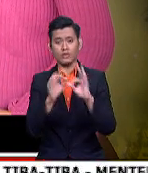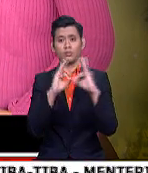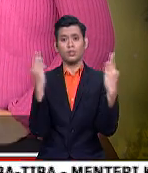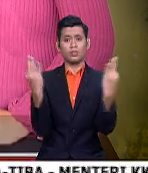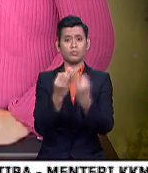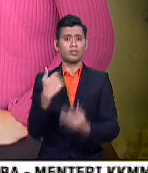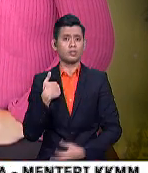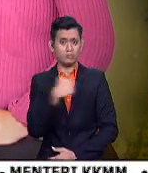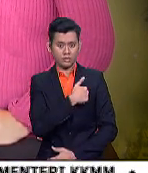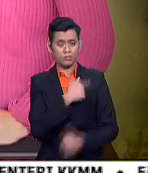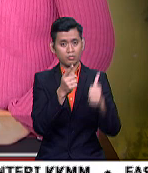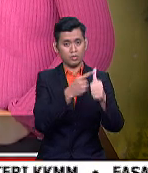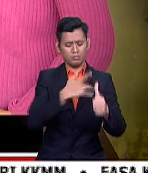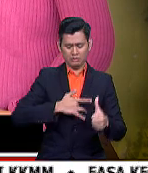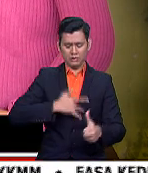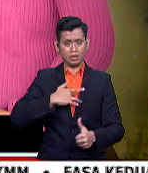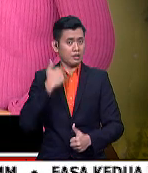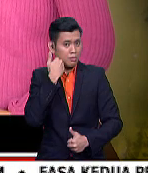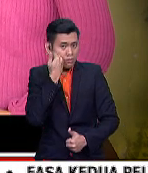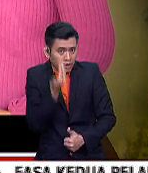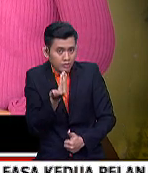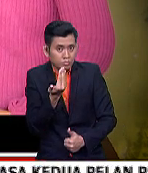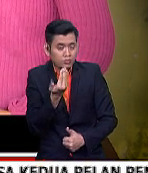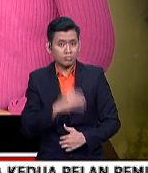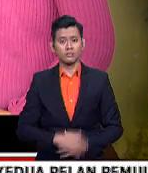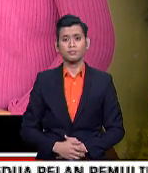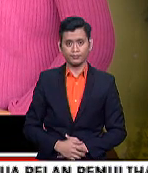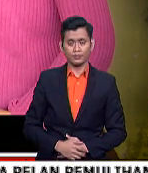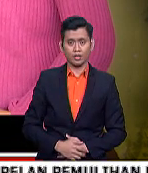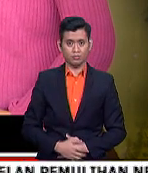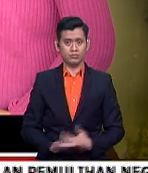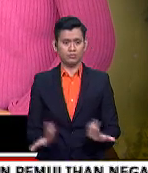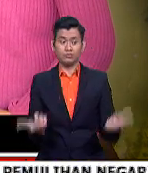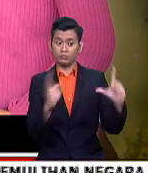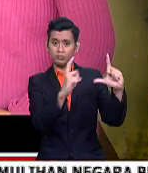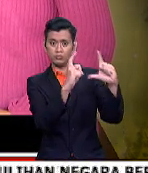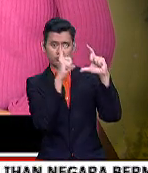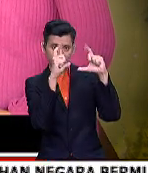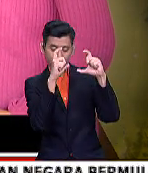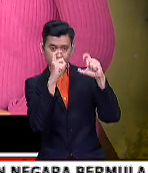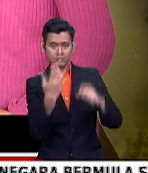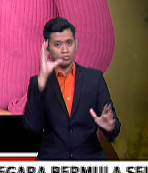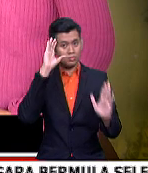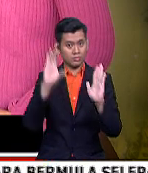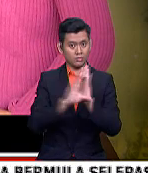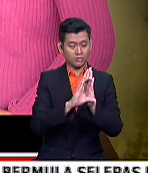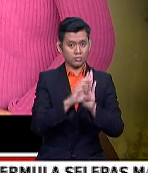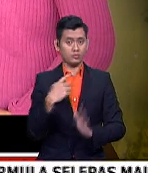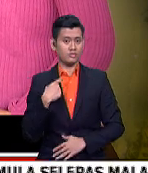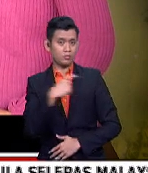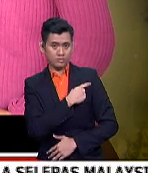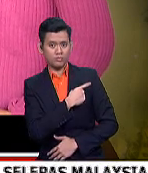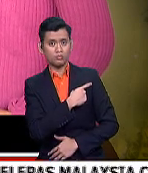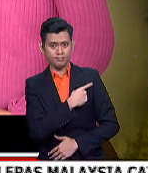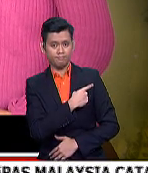orang. Lepas tanya ada orang tak lama pergi atas, ada lama apa apa. Ada orang tak. Itu depok polis tanya, tak ada